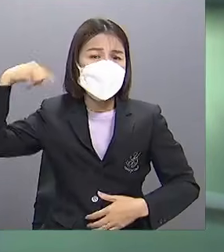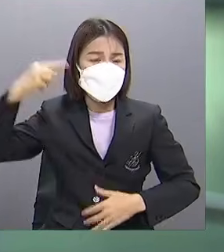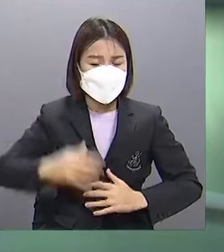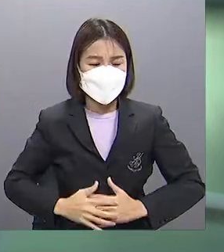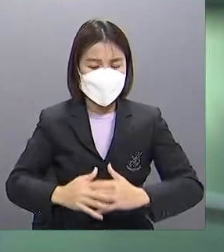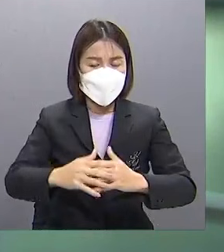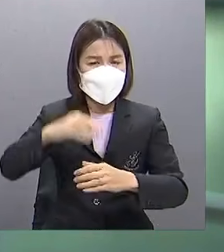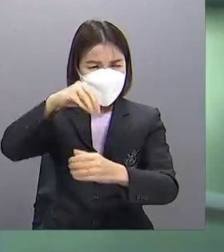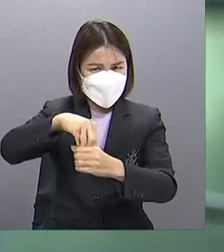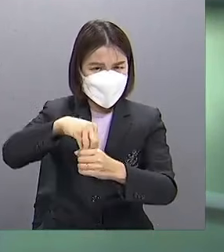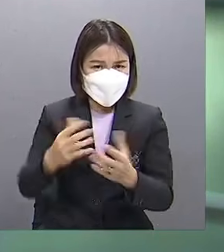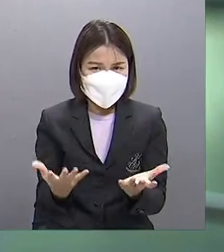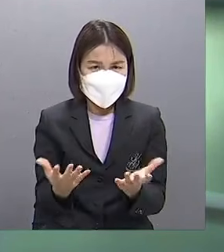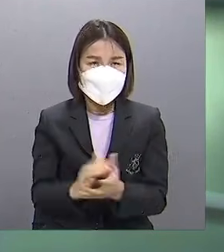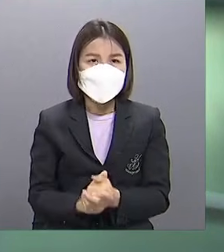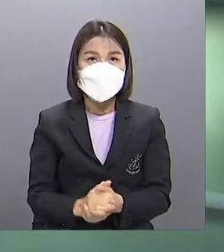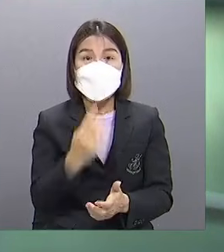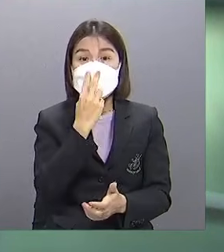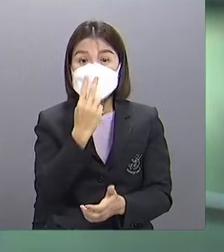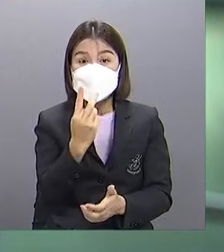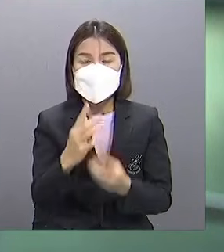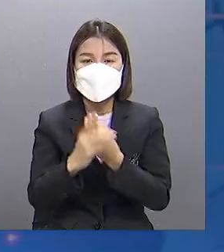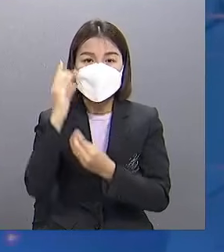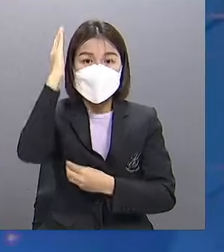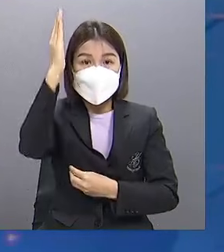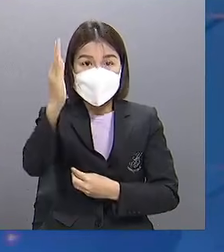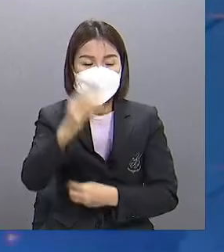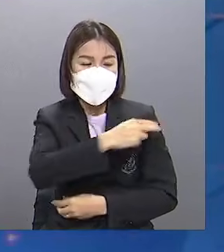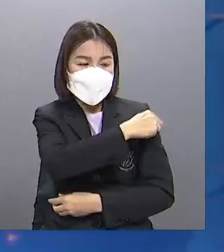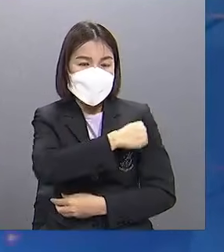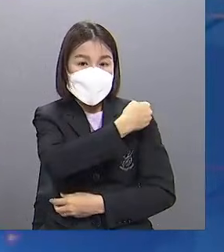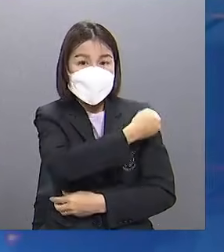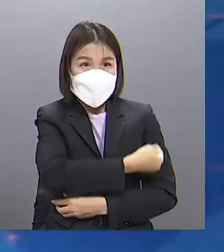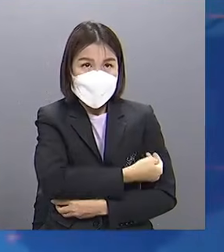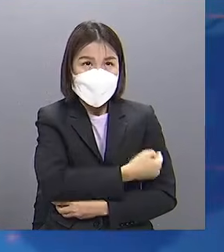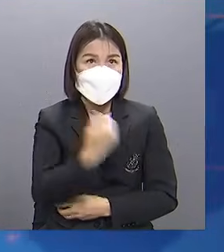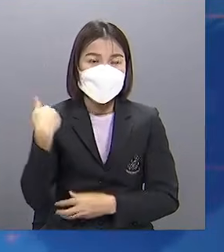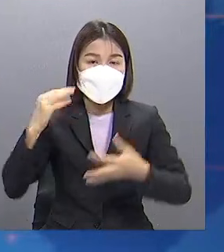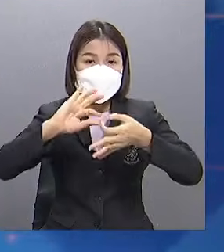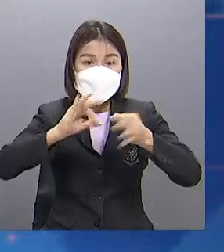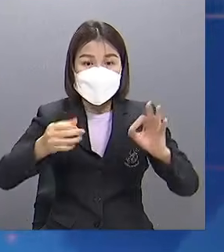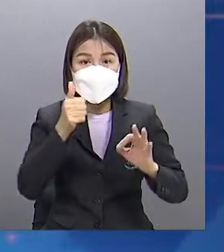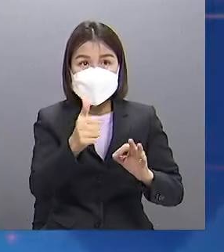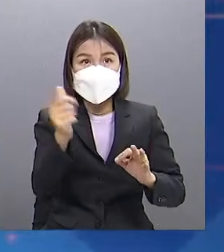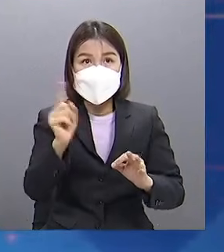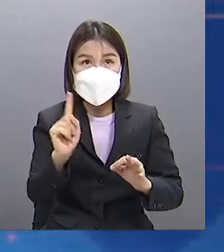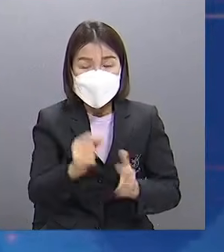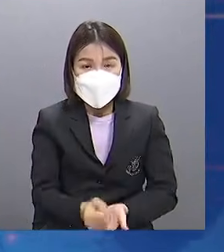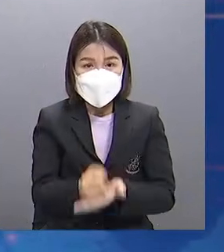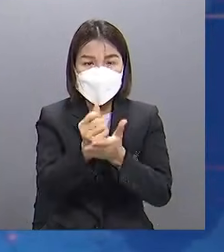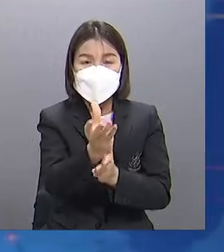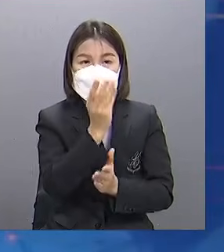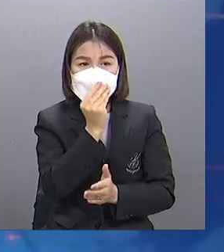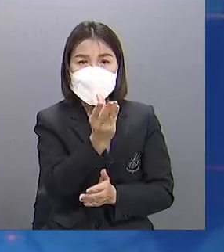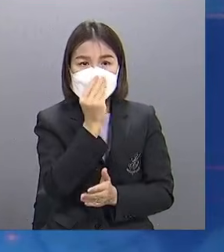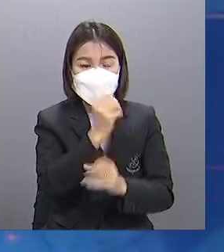ะมาติดตามกันนะคะว่าในสัปดาห์ถัดไปนายแพทย์ธนีชนียวรรณจะมีเรื่องราวดีๆให้เราได้เรียนรู้และป้องกันตัวท่ามกลางส